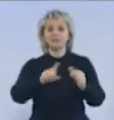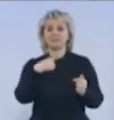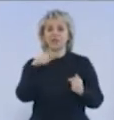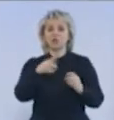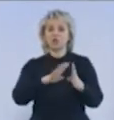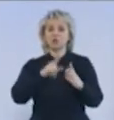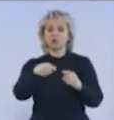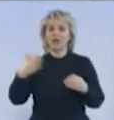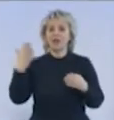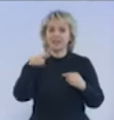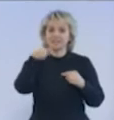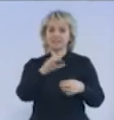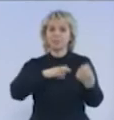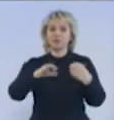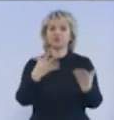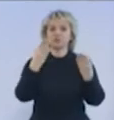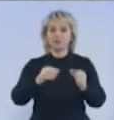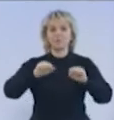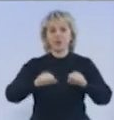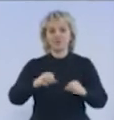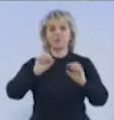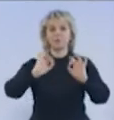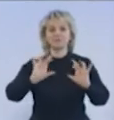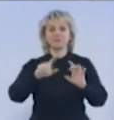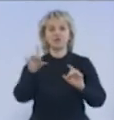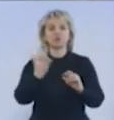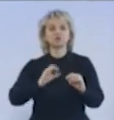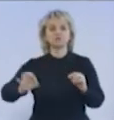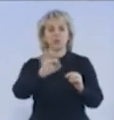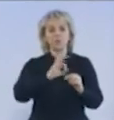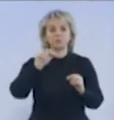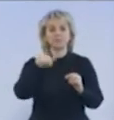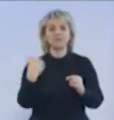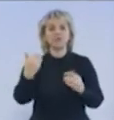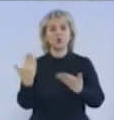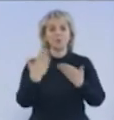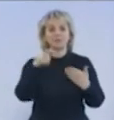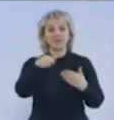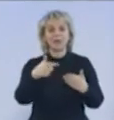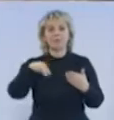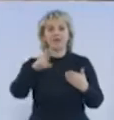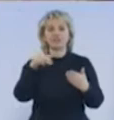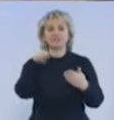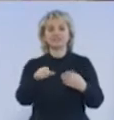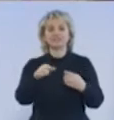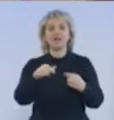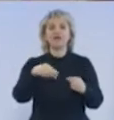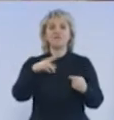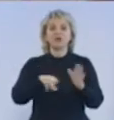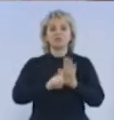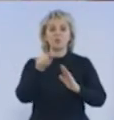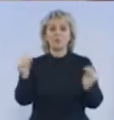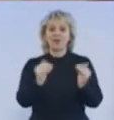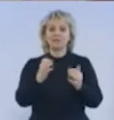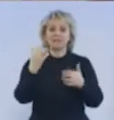говорили на очередной лекции проекта «Дни правового просвещения» в Ростовской области. Ее прочитали в РГУ Ринхе представителям малого